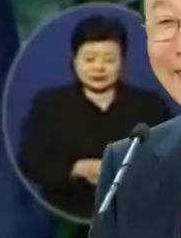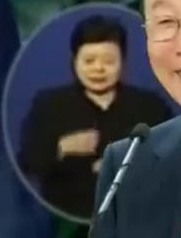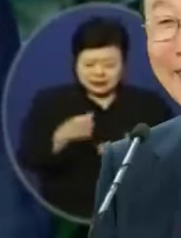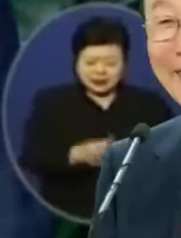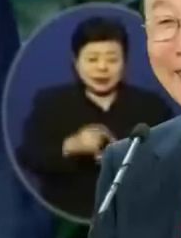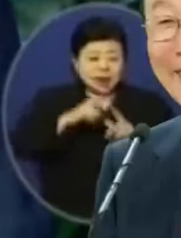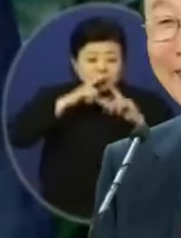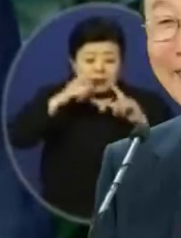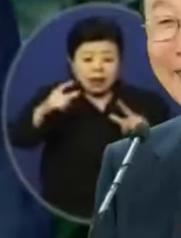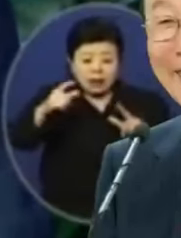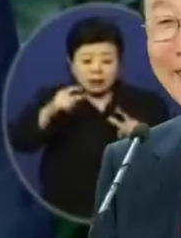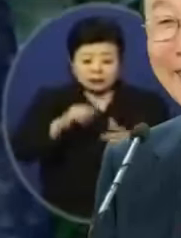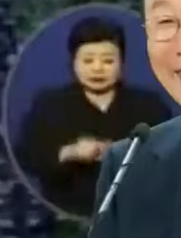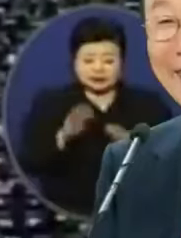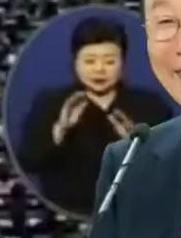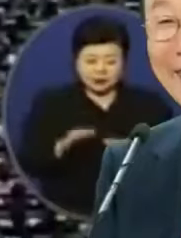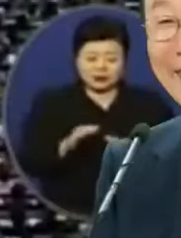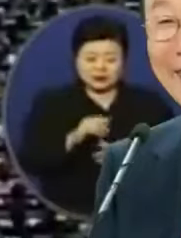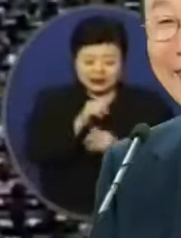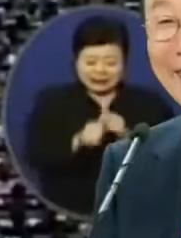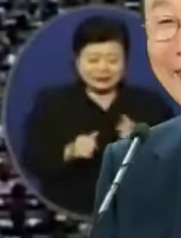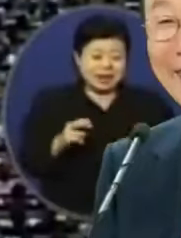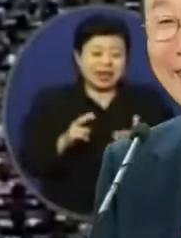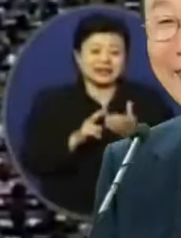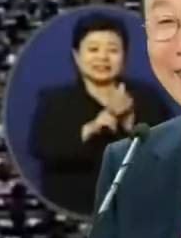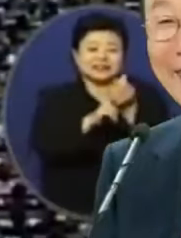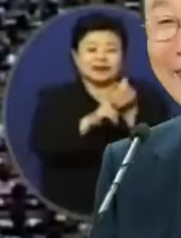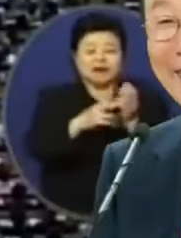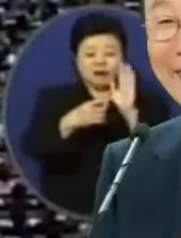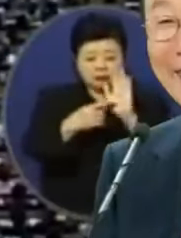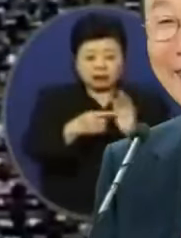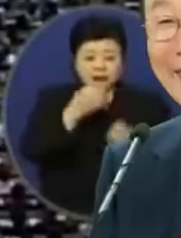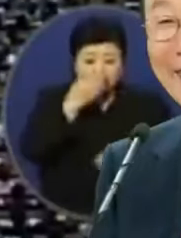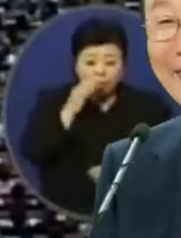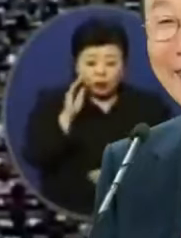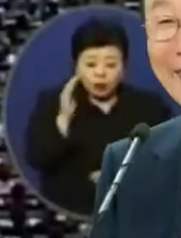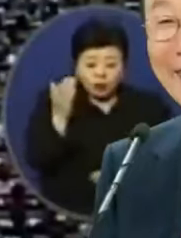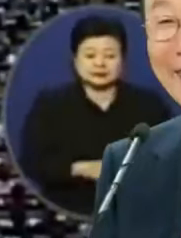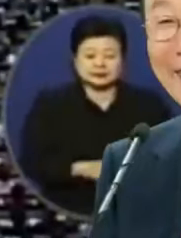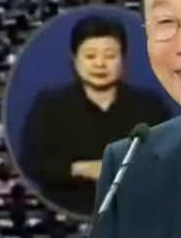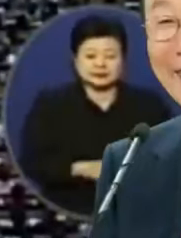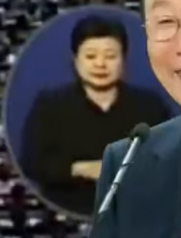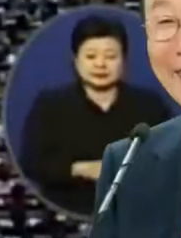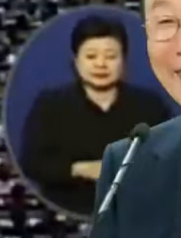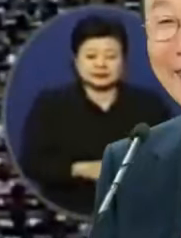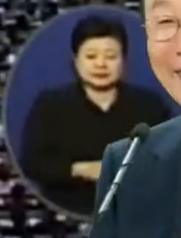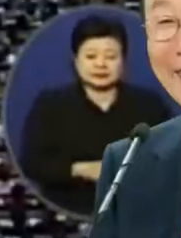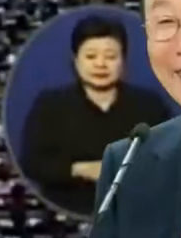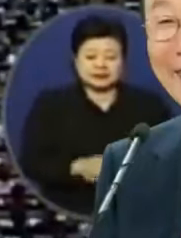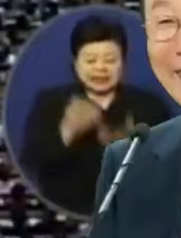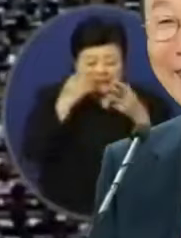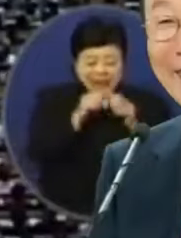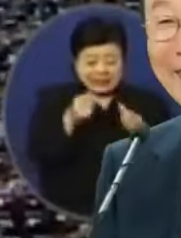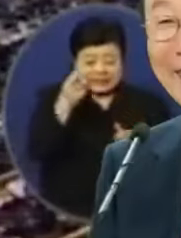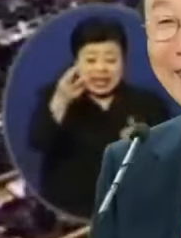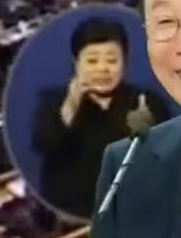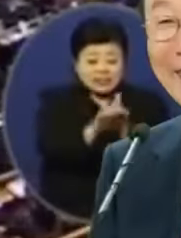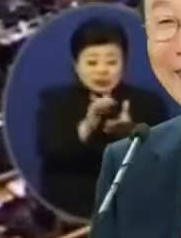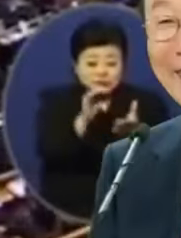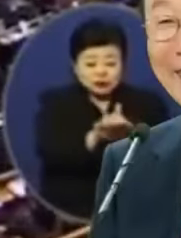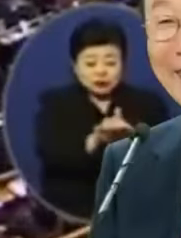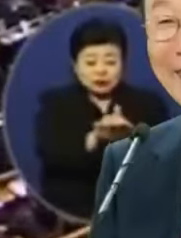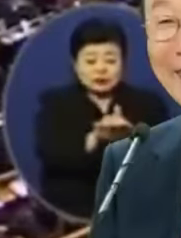담대하게 말하면 오늘날 또 하나님의 기적은 우리에게 나타나는 것입니다. 사드락과 메사과 아벳느고가